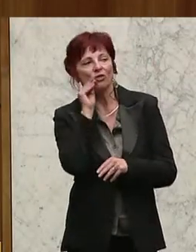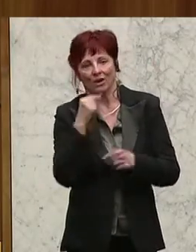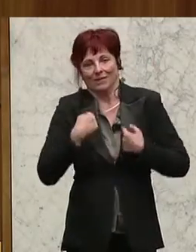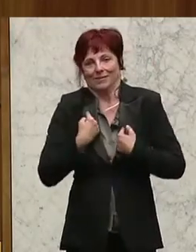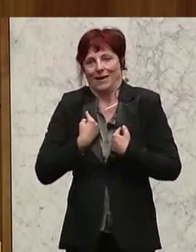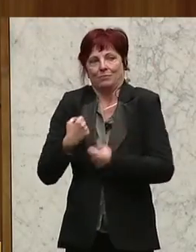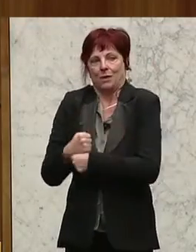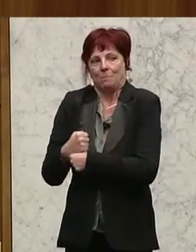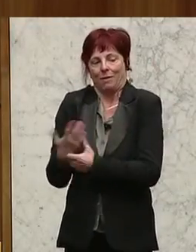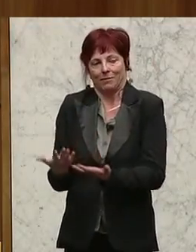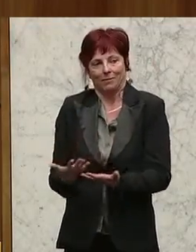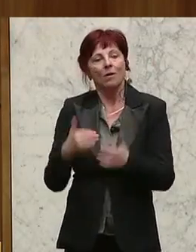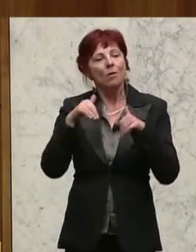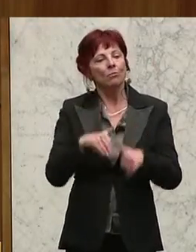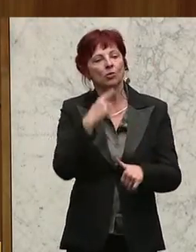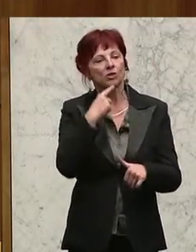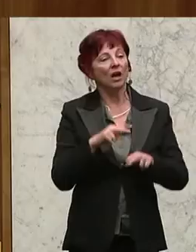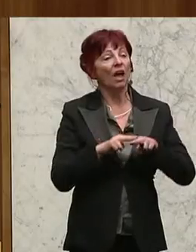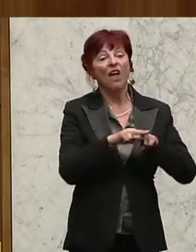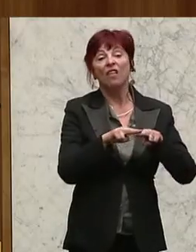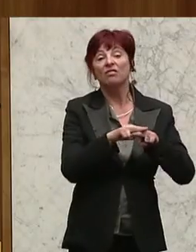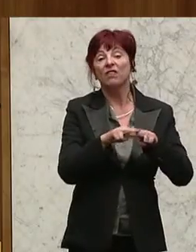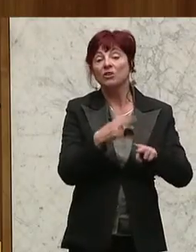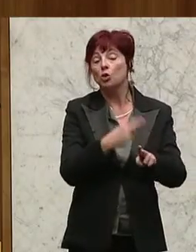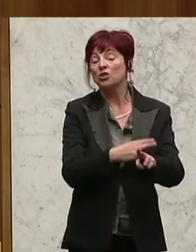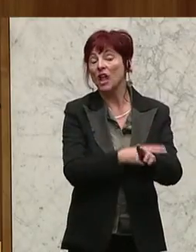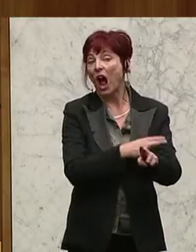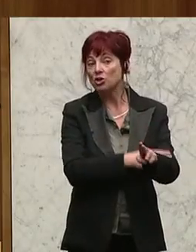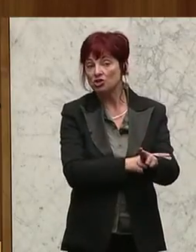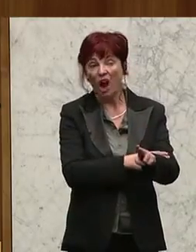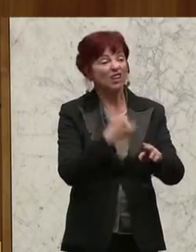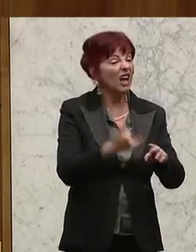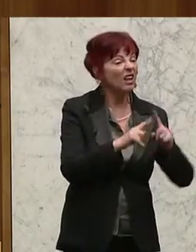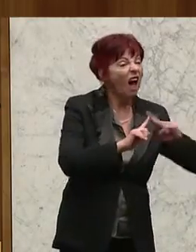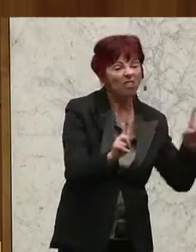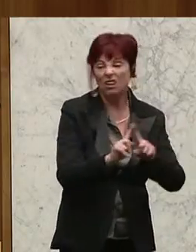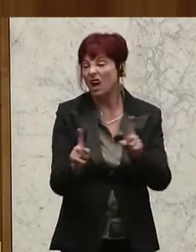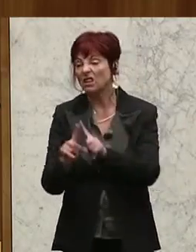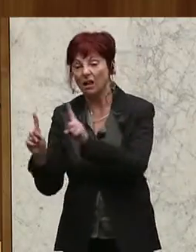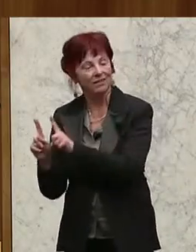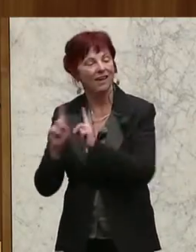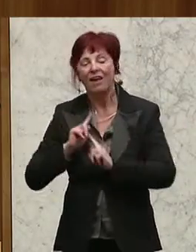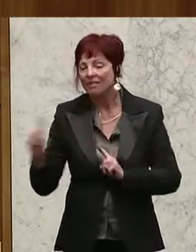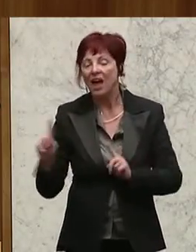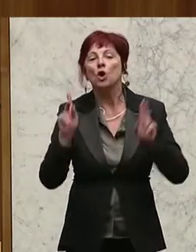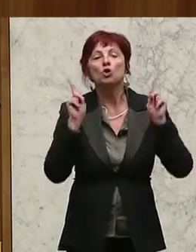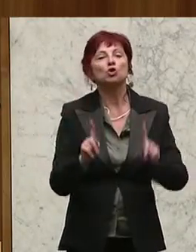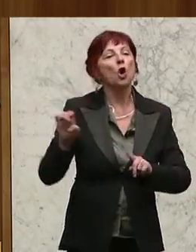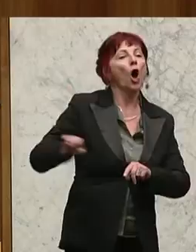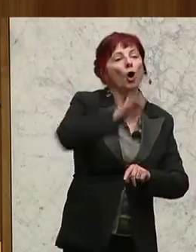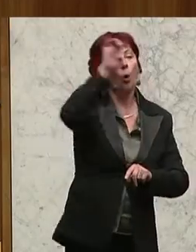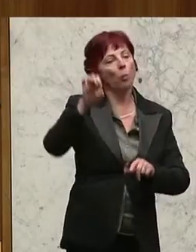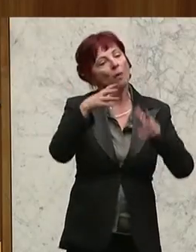okay, wir brauchen anstatt des nationalstaatlichen Fleckerlteppichs tatsächlich eine europäische Lösung. Der Kollege von der ÖVP hat das vorher schon